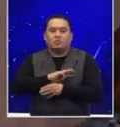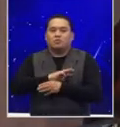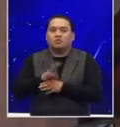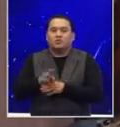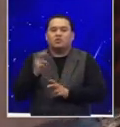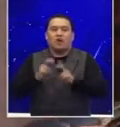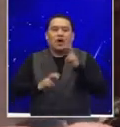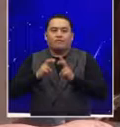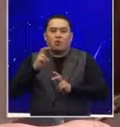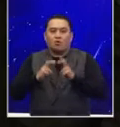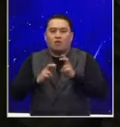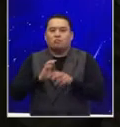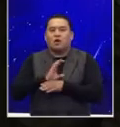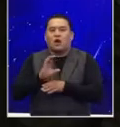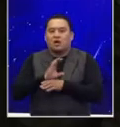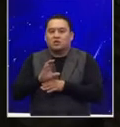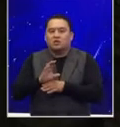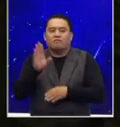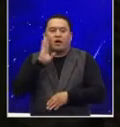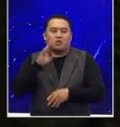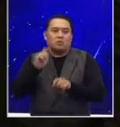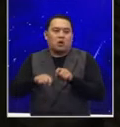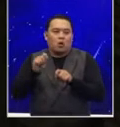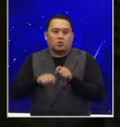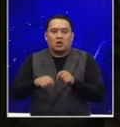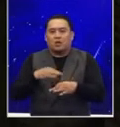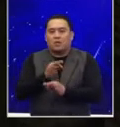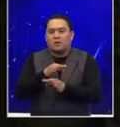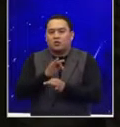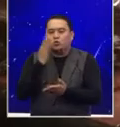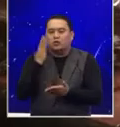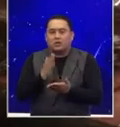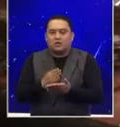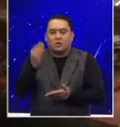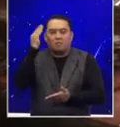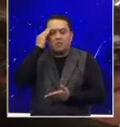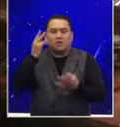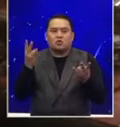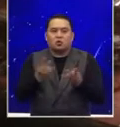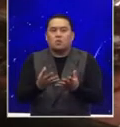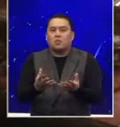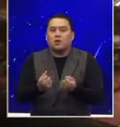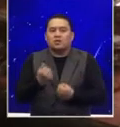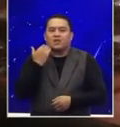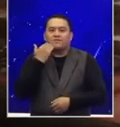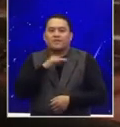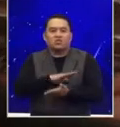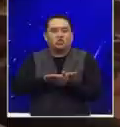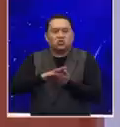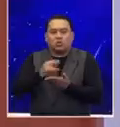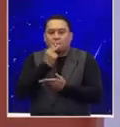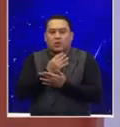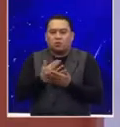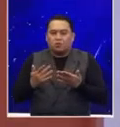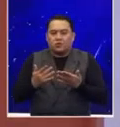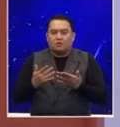На заводе ежедневно производится экспертиза воды, имеется своя лаборатория. Такие меры необходимы для получения экологически чистой